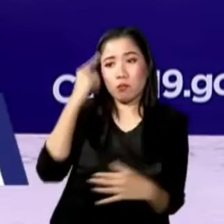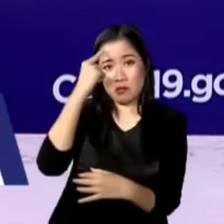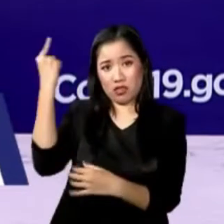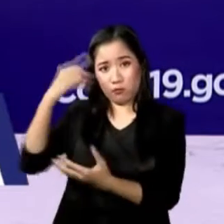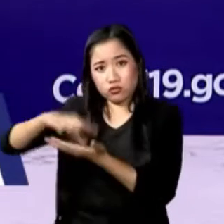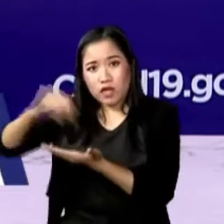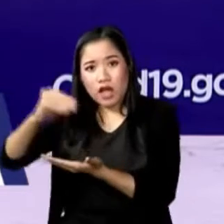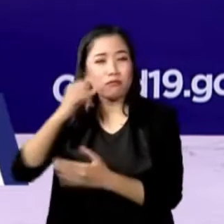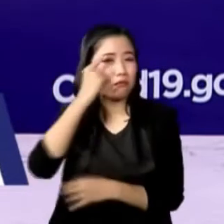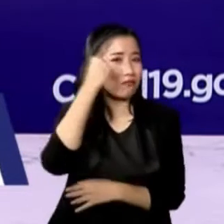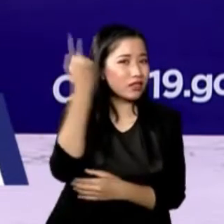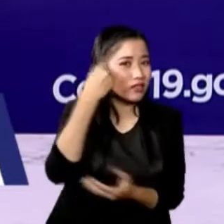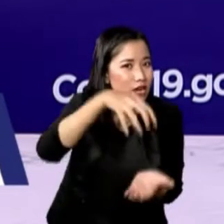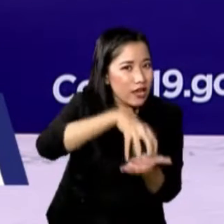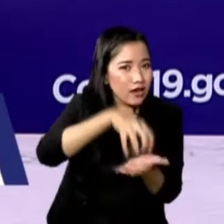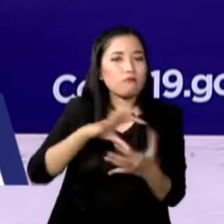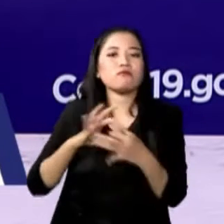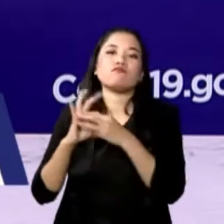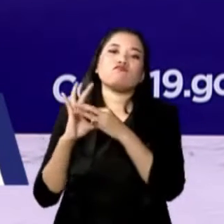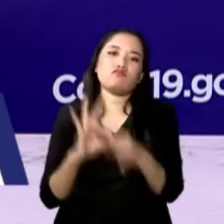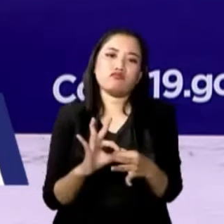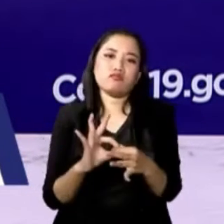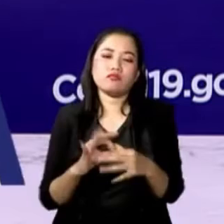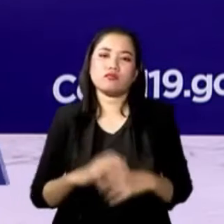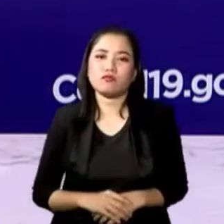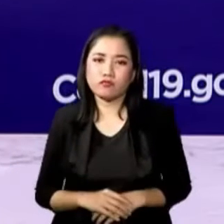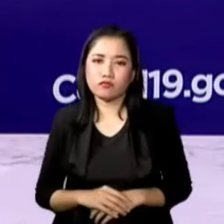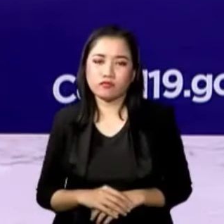pemerintah daerah, dan tentunya masyarakat secara luas.